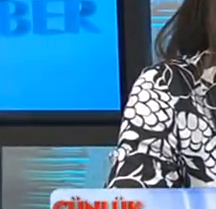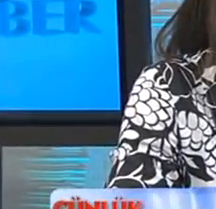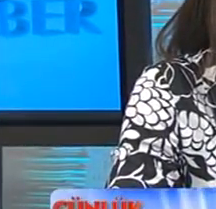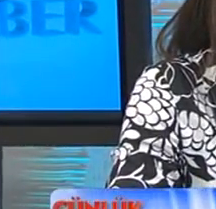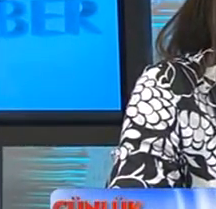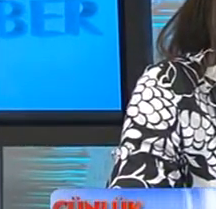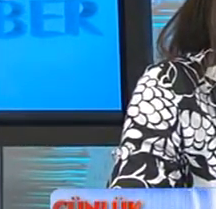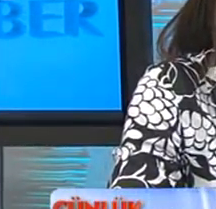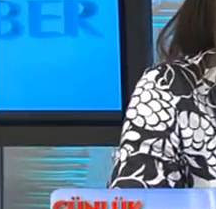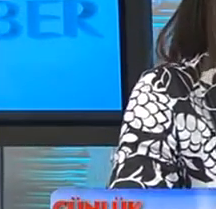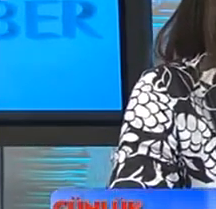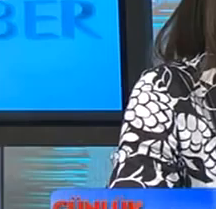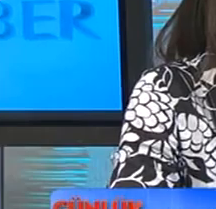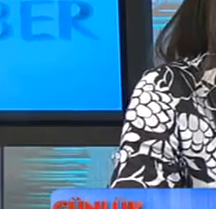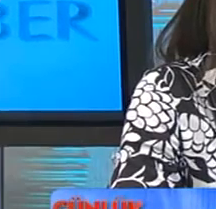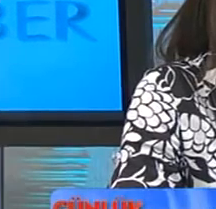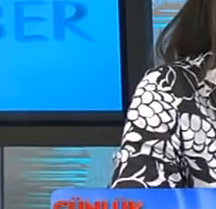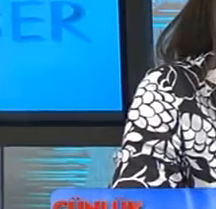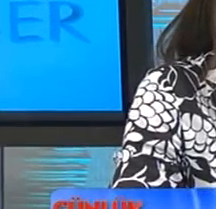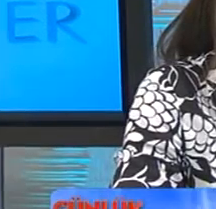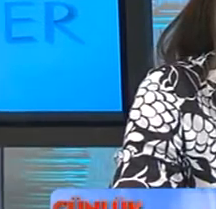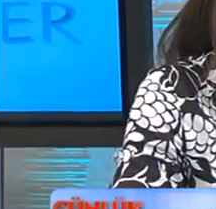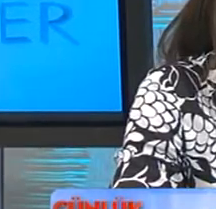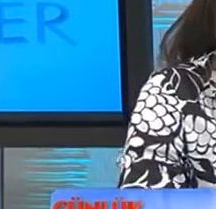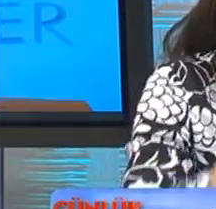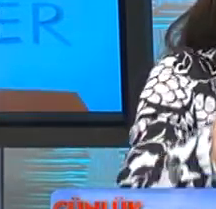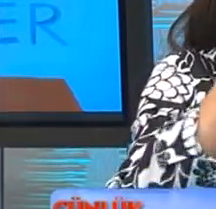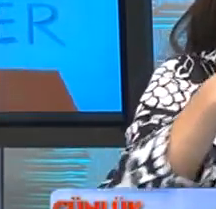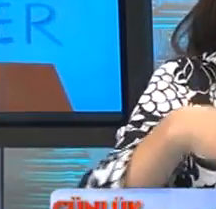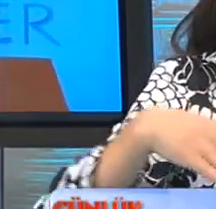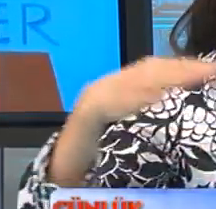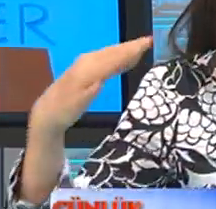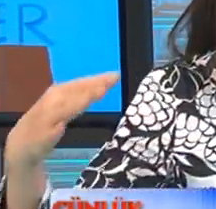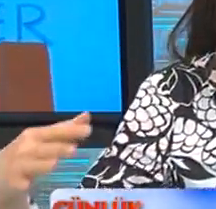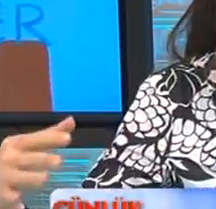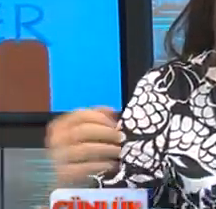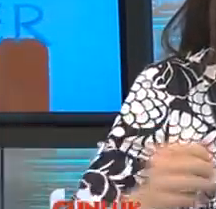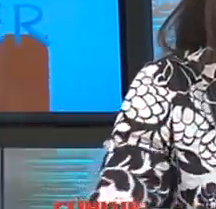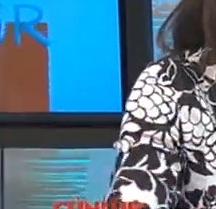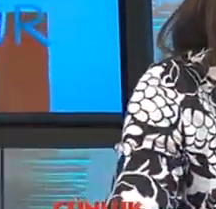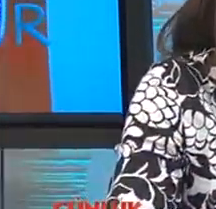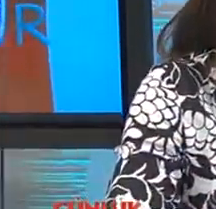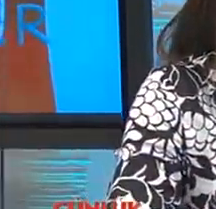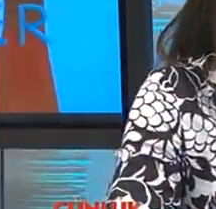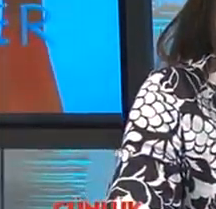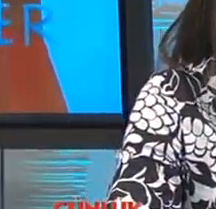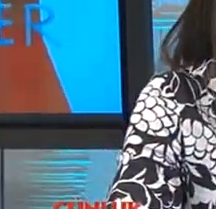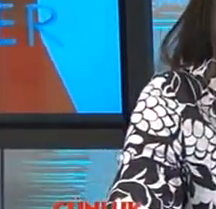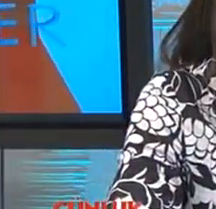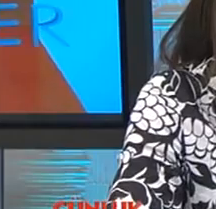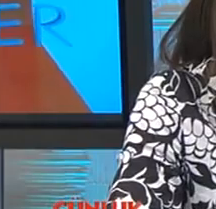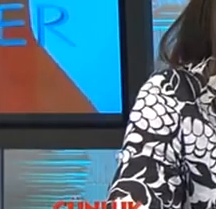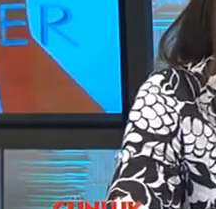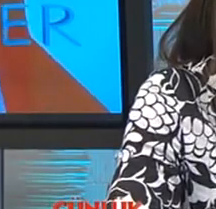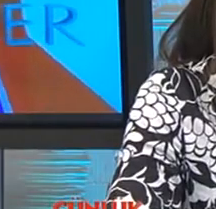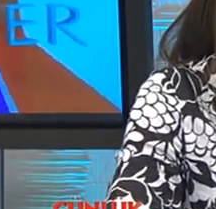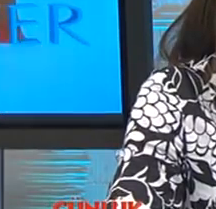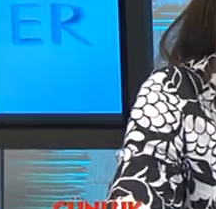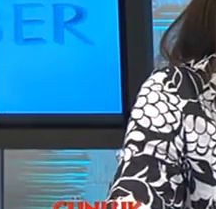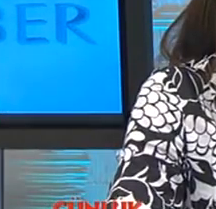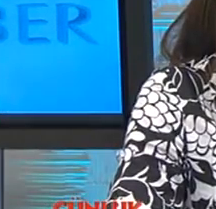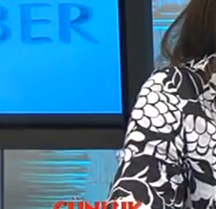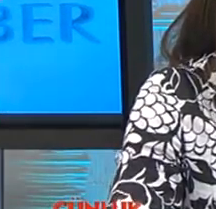speech. They don't hear the details, of course, but they hear the general rhythm of the language. And when they are born, one can show